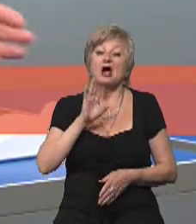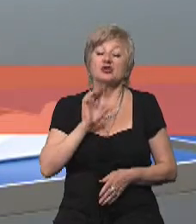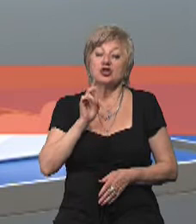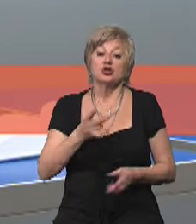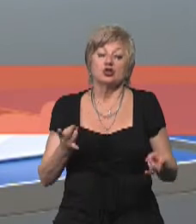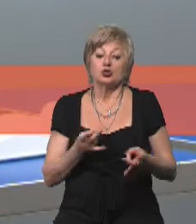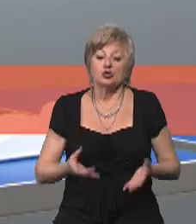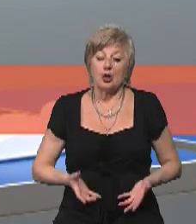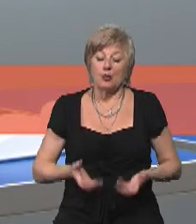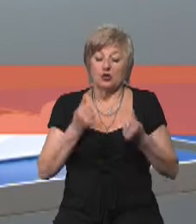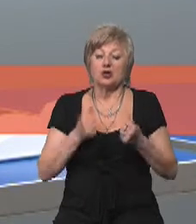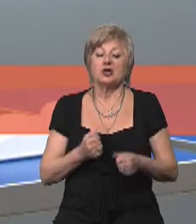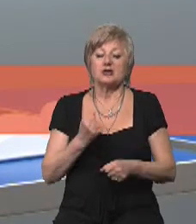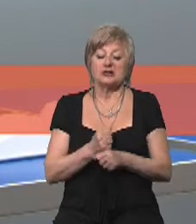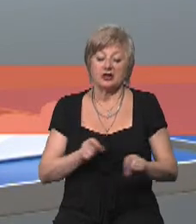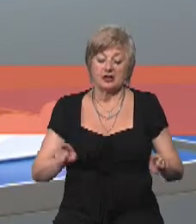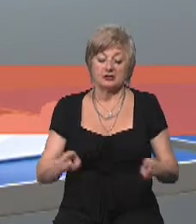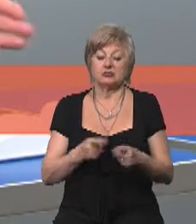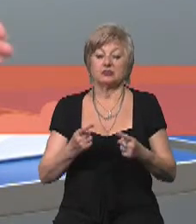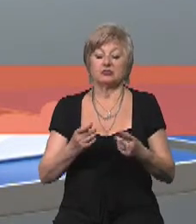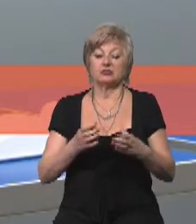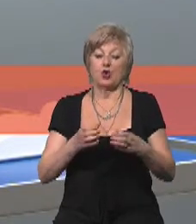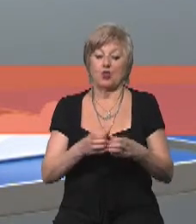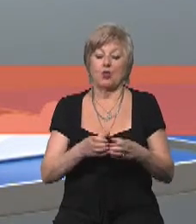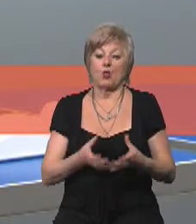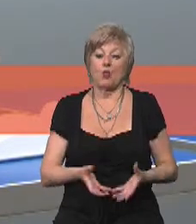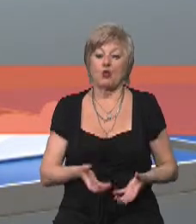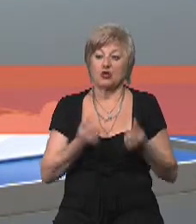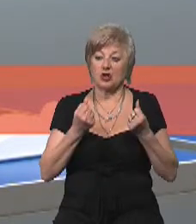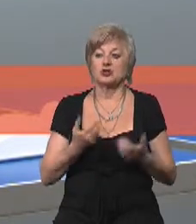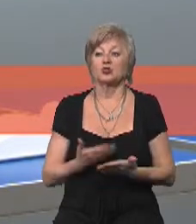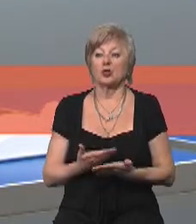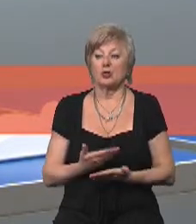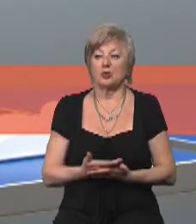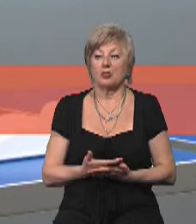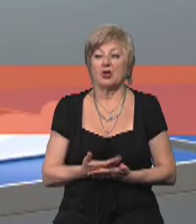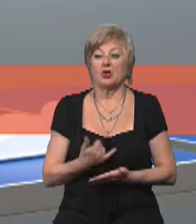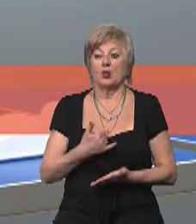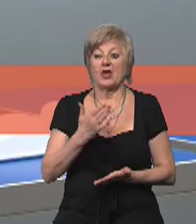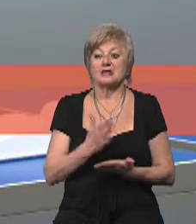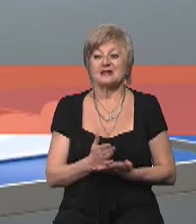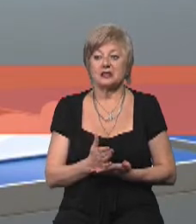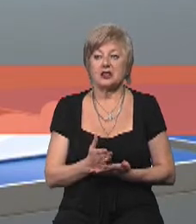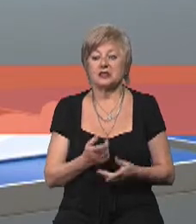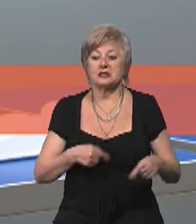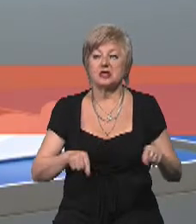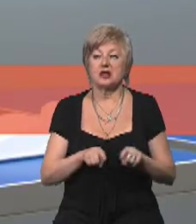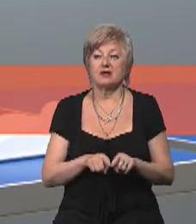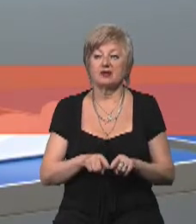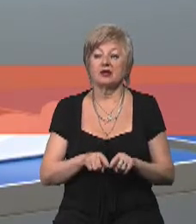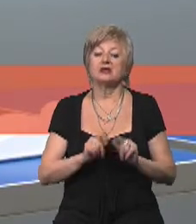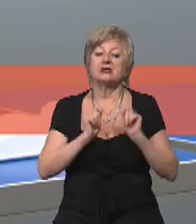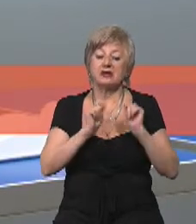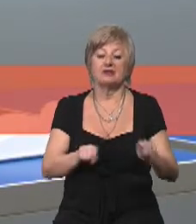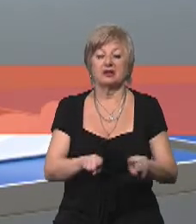і створювати такі групи підтримки. І в нашій організації, наприклад, є така можливість надавати